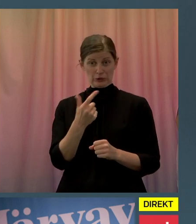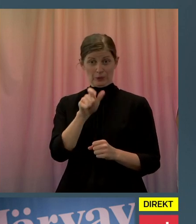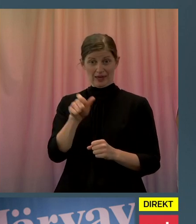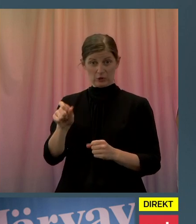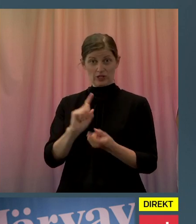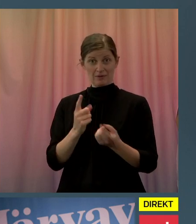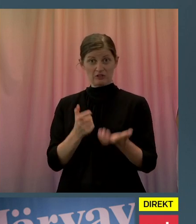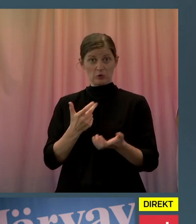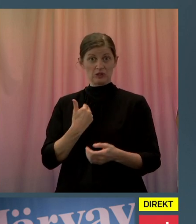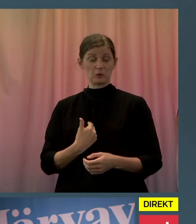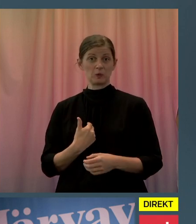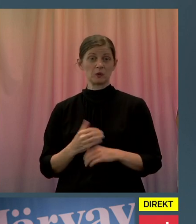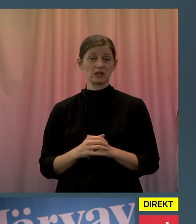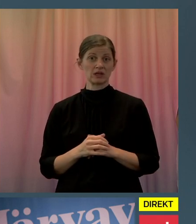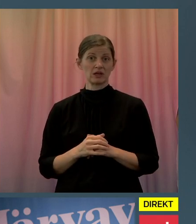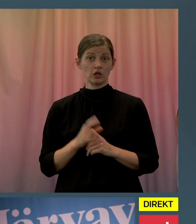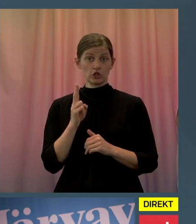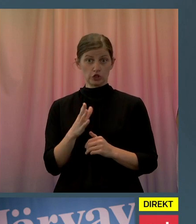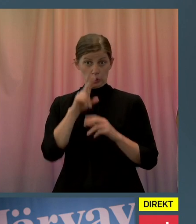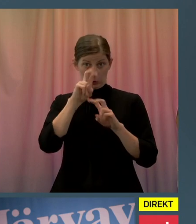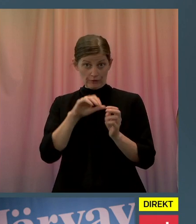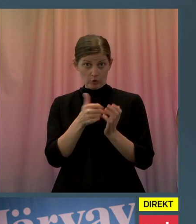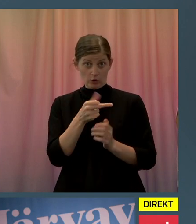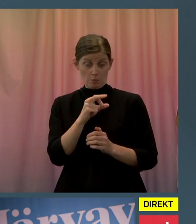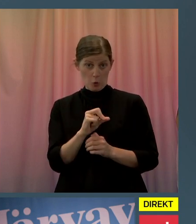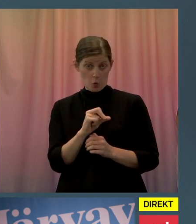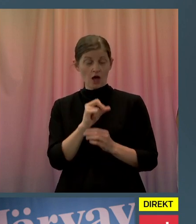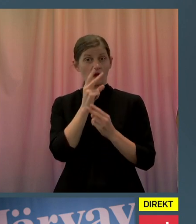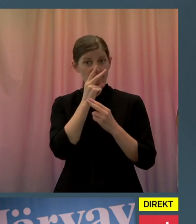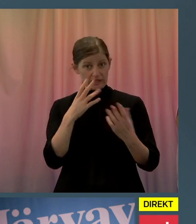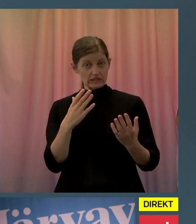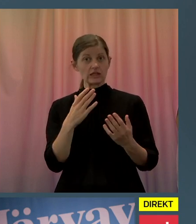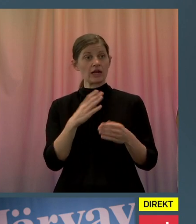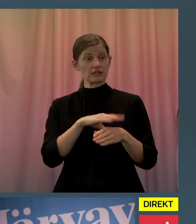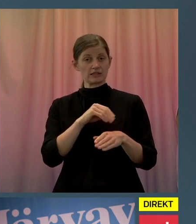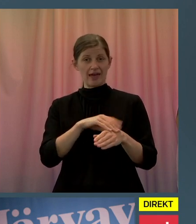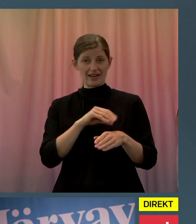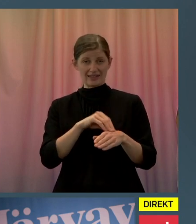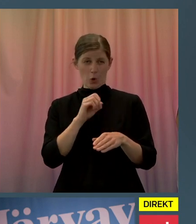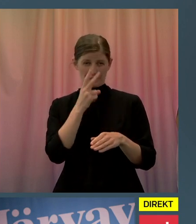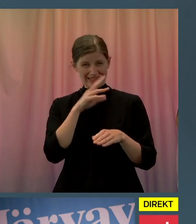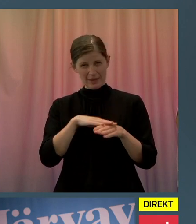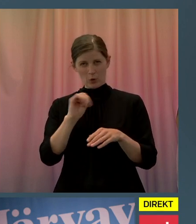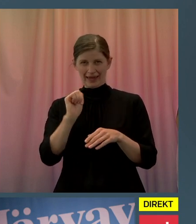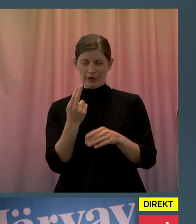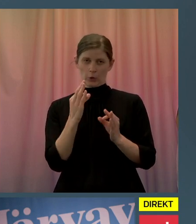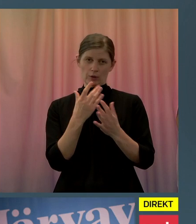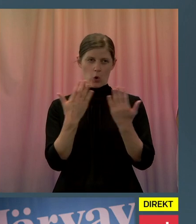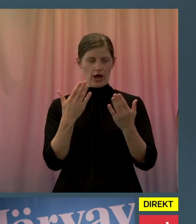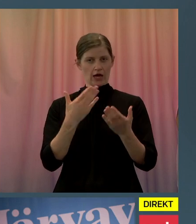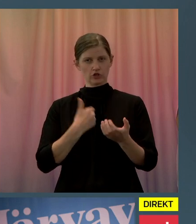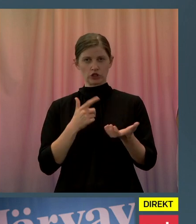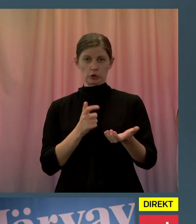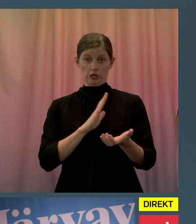döds. En ny undersökning från Brå visar att Sverige har näst flest dödsskjutningar i hela EU och